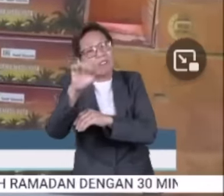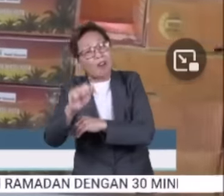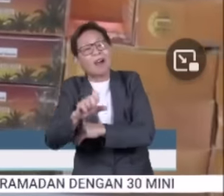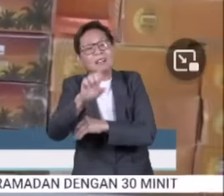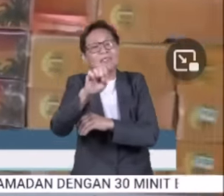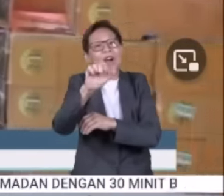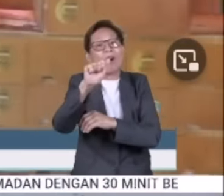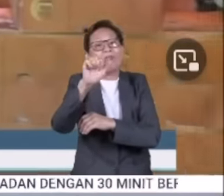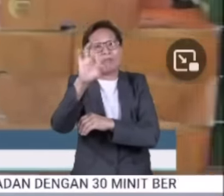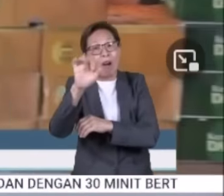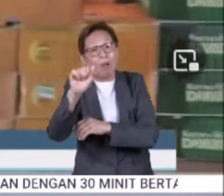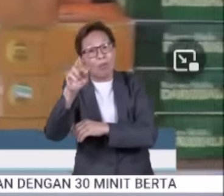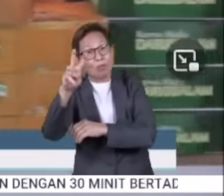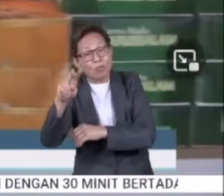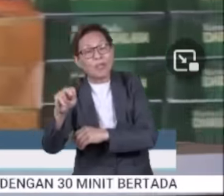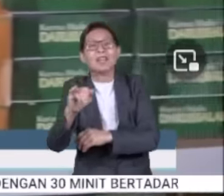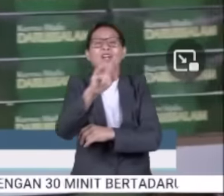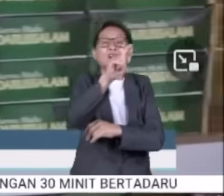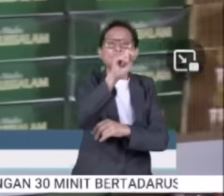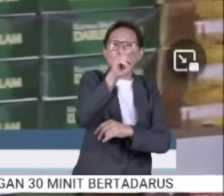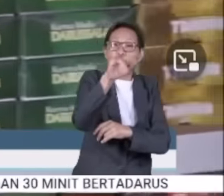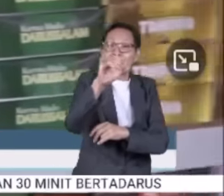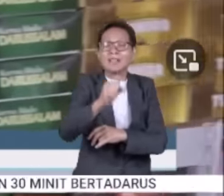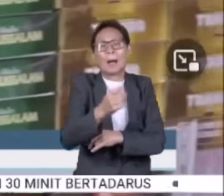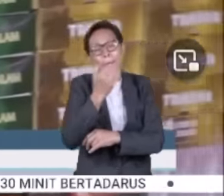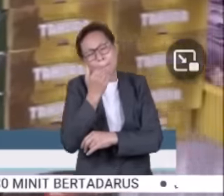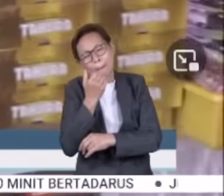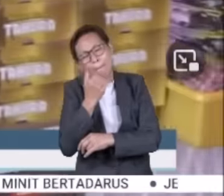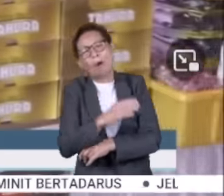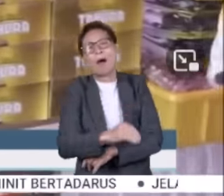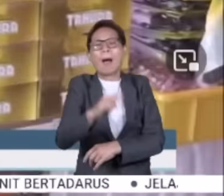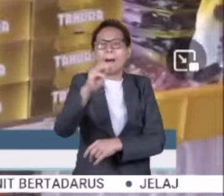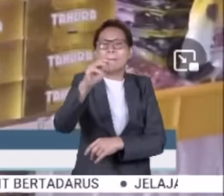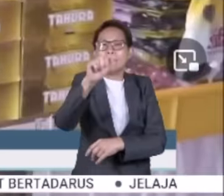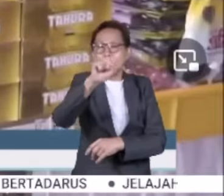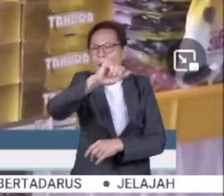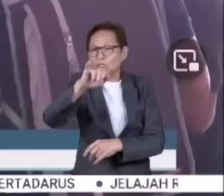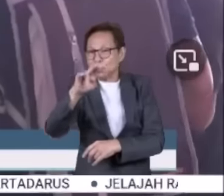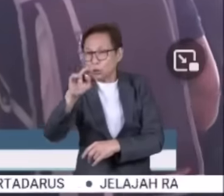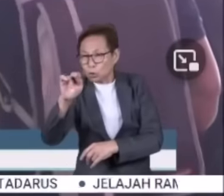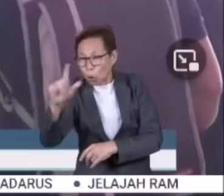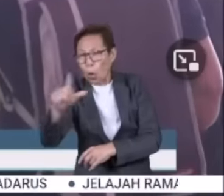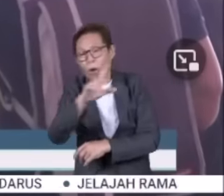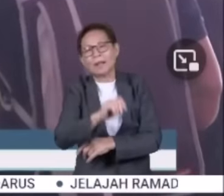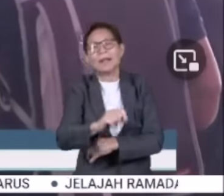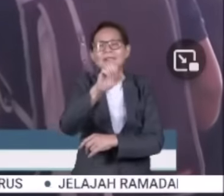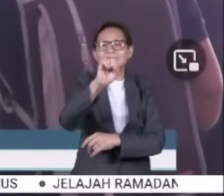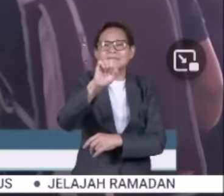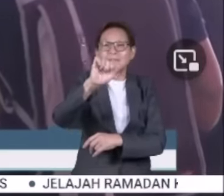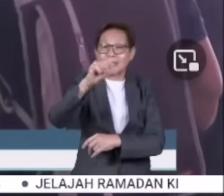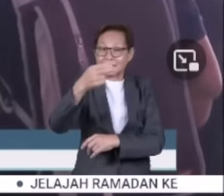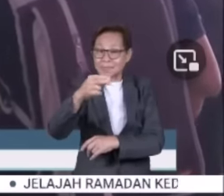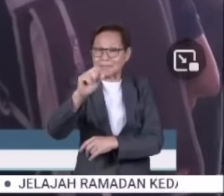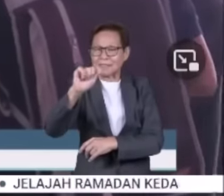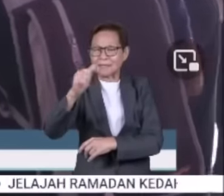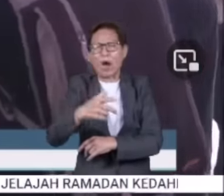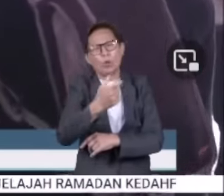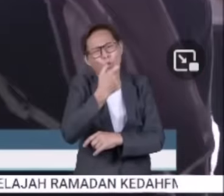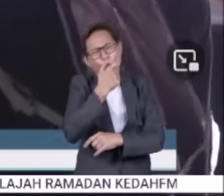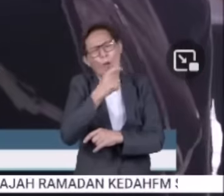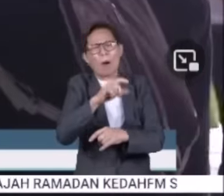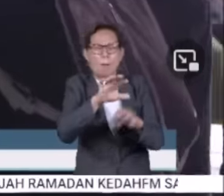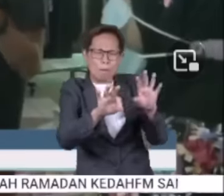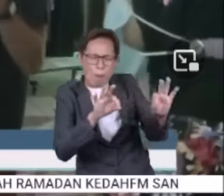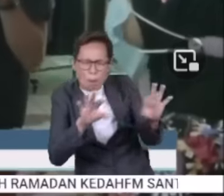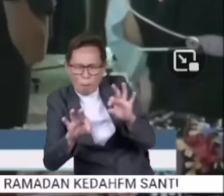Safawi, Kurma Tunisia, Kurma Madu, Kurma Medjol dan Kurma Safia antara kurma yang sering menjadi